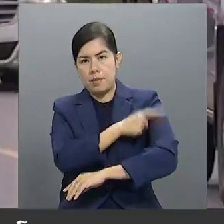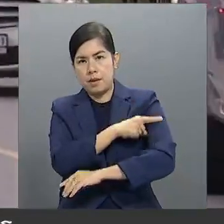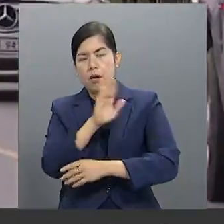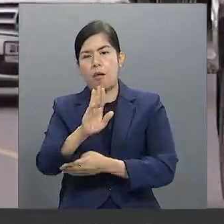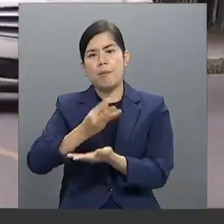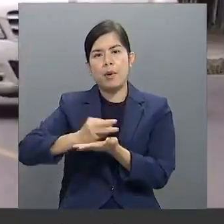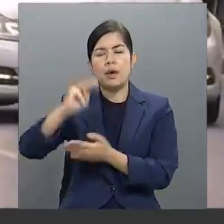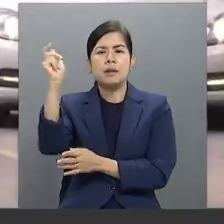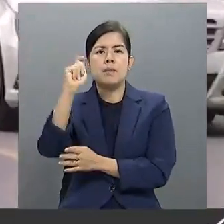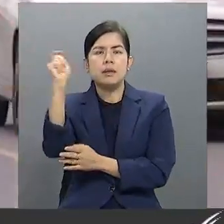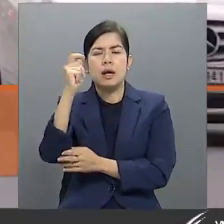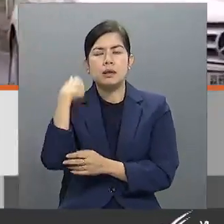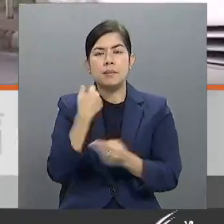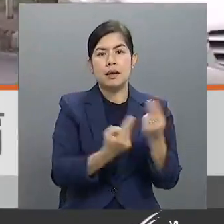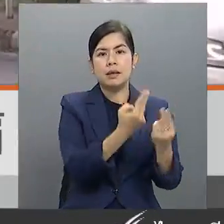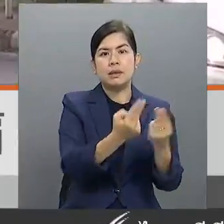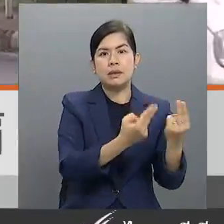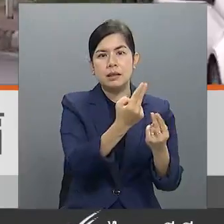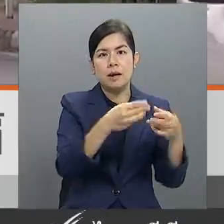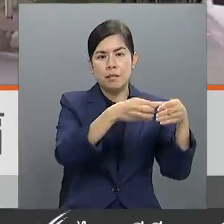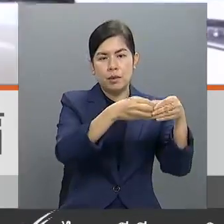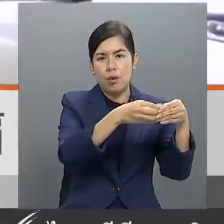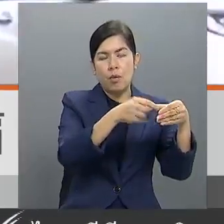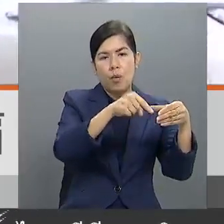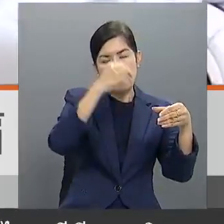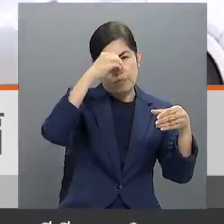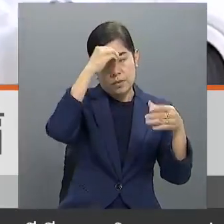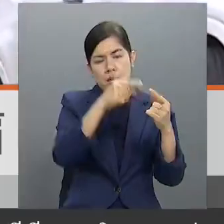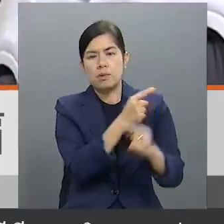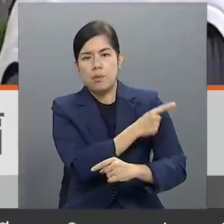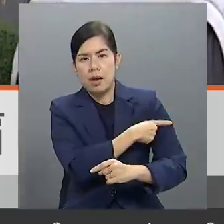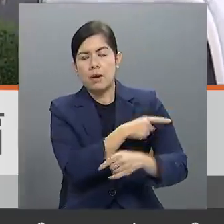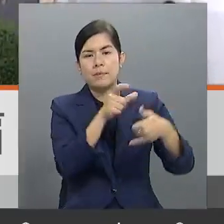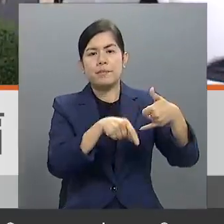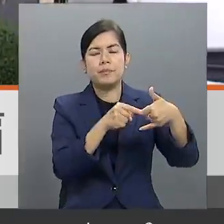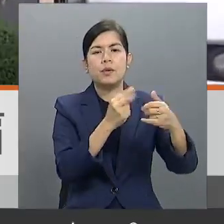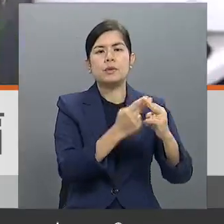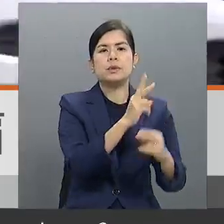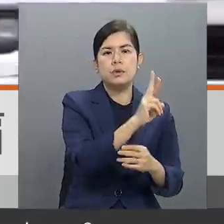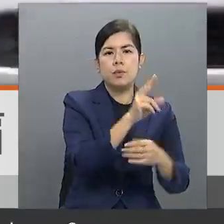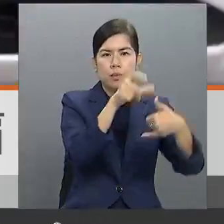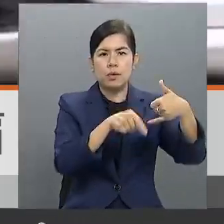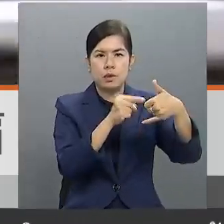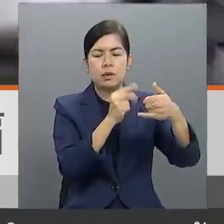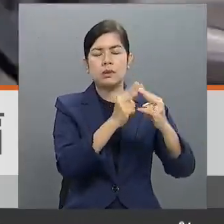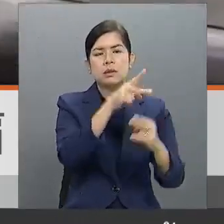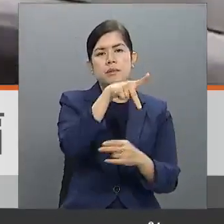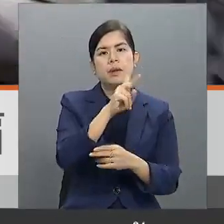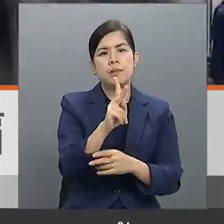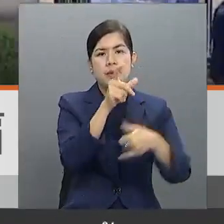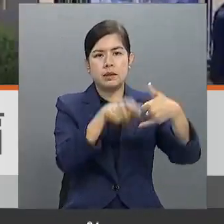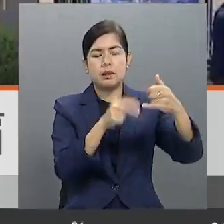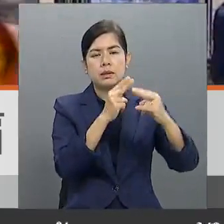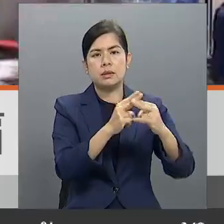เยี่ยมนักศึกษาทั้งนางสาวปนัสยาสิทธิจิรวัฒนคนหรือรุ้งนายผลิตชีวรักษ์หรือเพนกวินและนายณัฐชนนหรือ